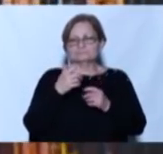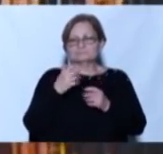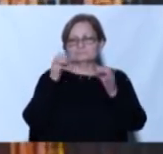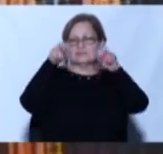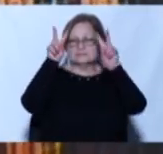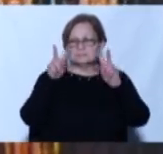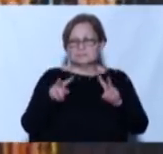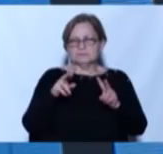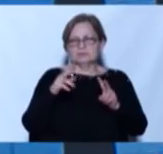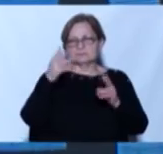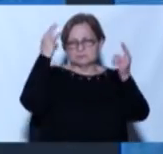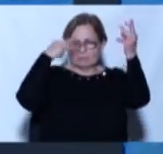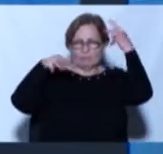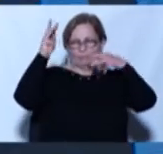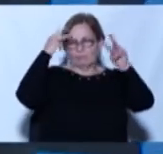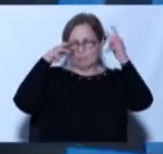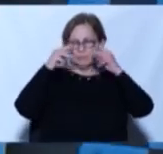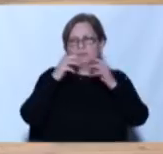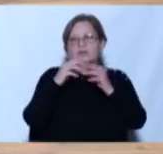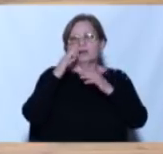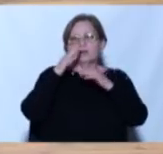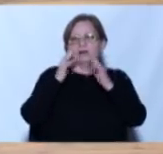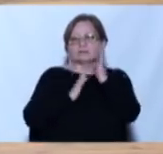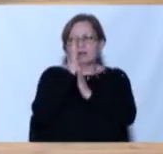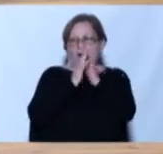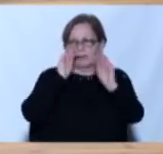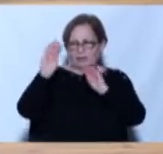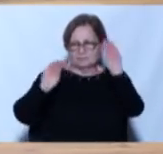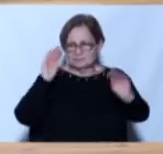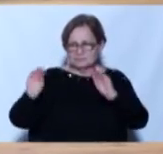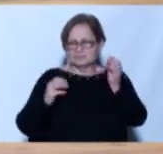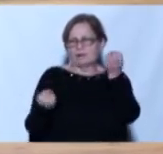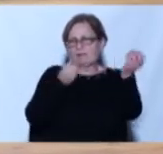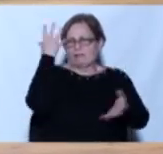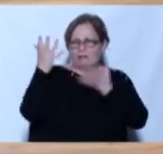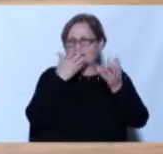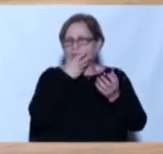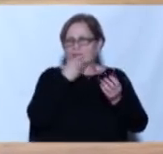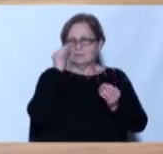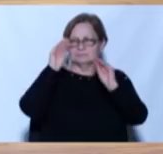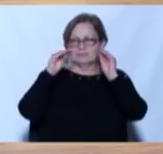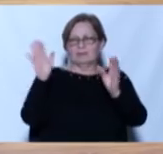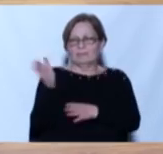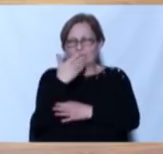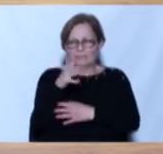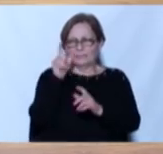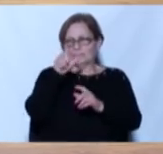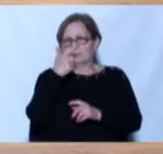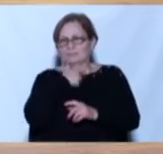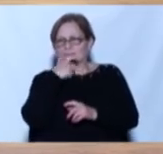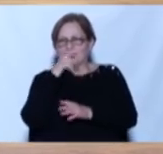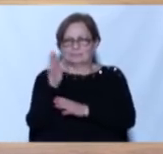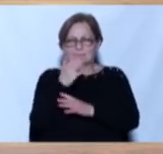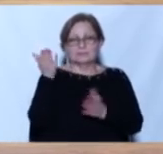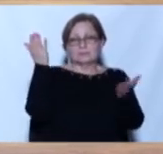ვთქვათ ხელოდურად გააშენეს ტყე და მდინარეები და შადრევნები და იქ იყო სეირნობა თუ მანამდე იყო ეს